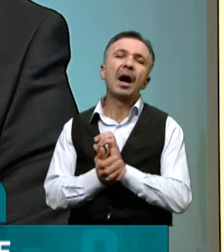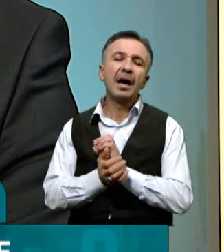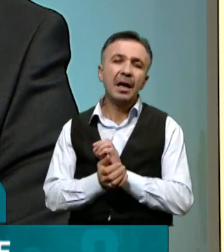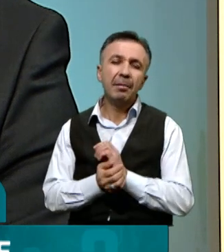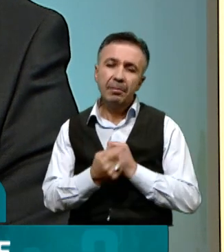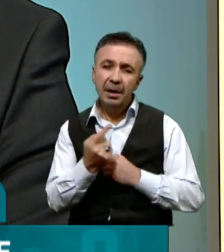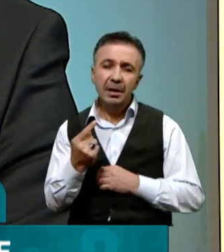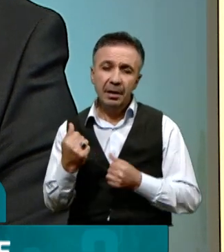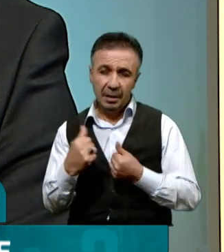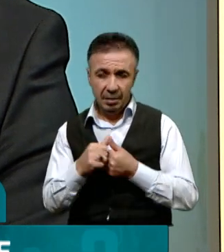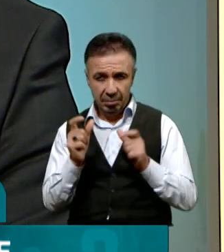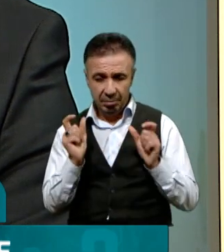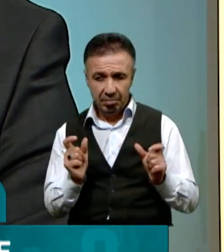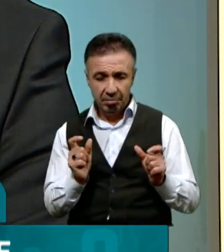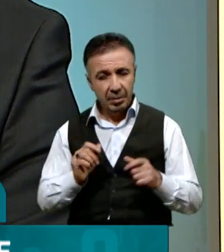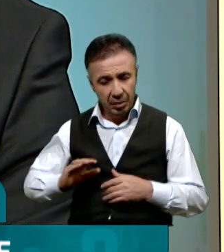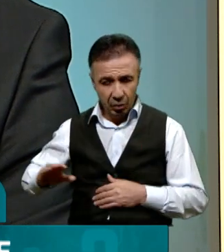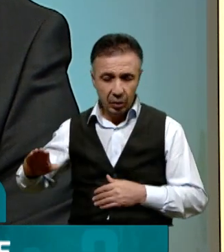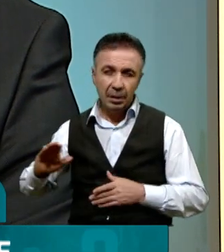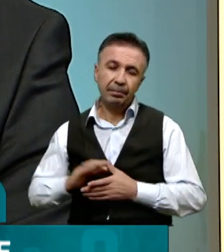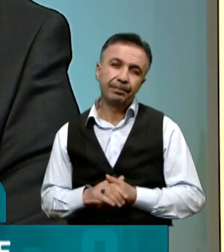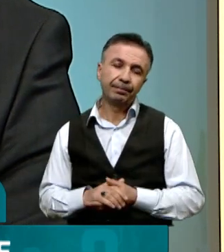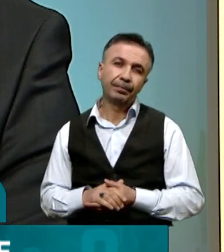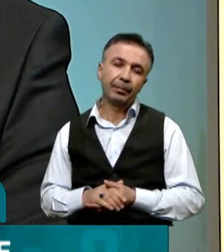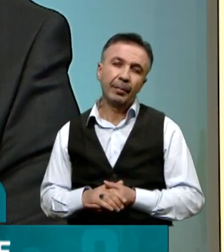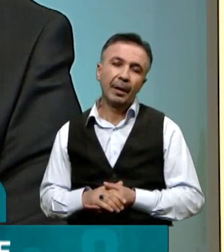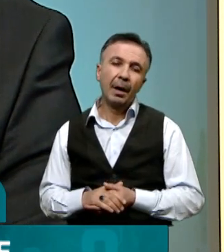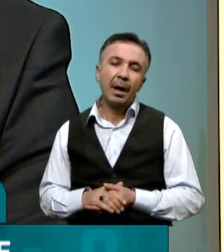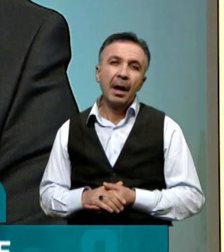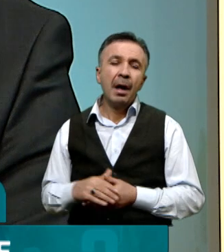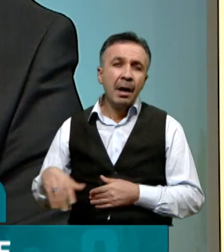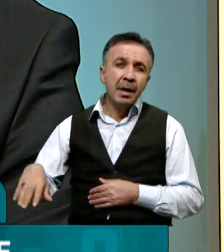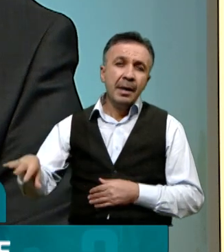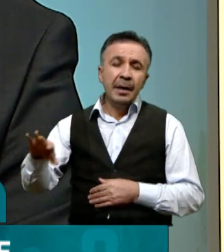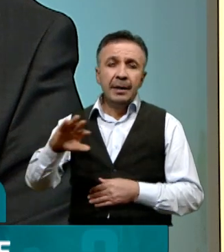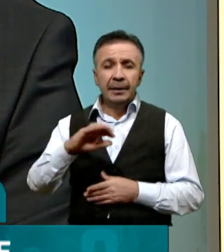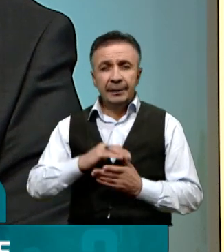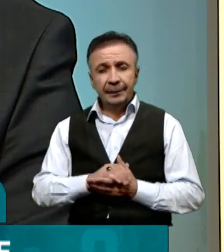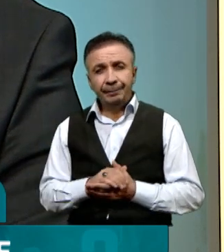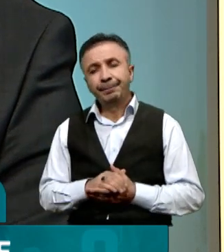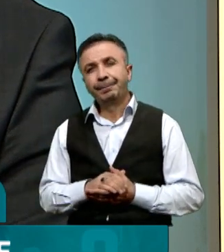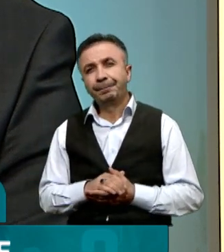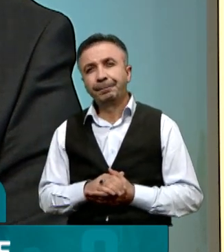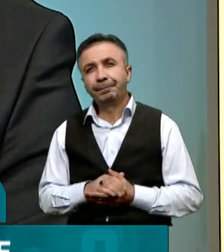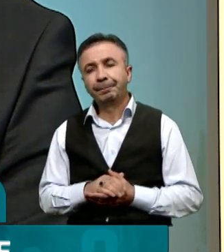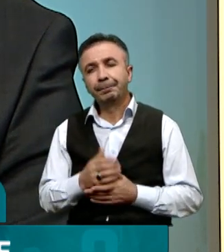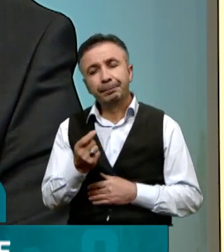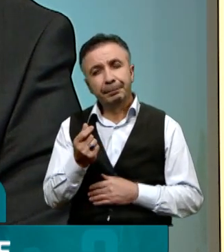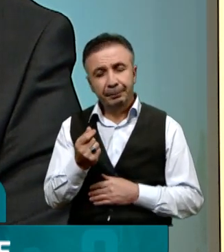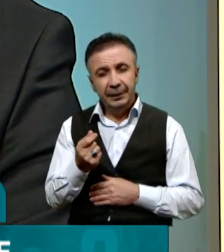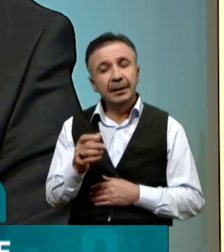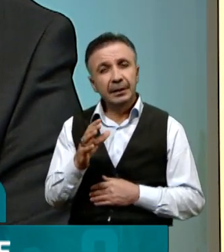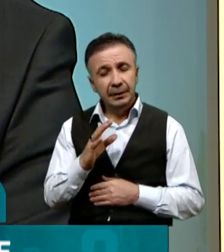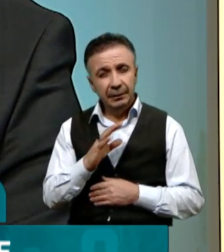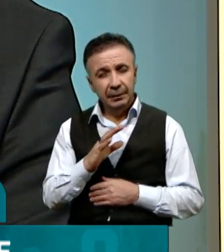içerisinde karı koca veya yetişkin çocuklar, herkesin, yani her birerinin mali yükümlülüğü